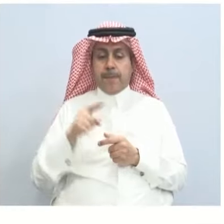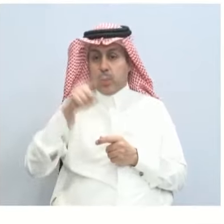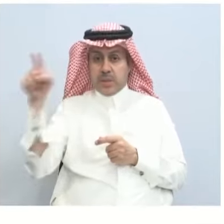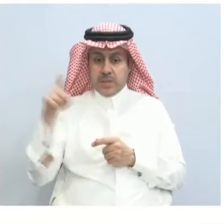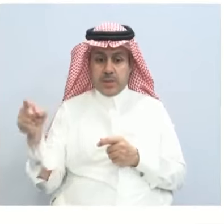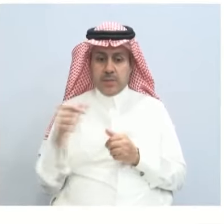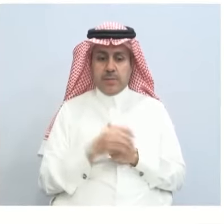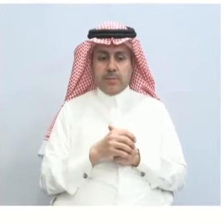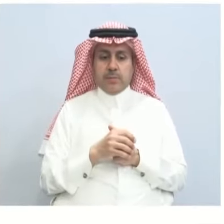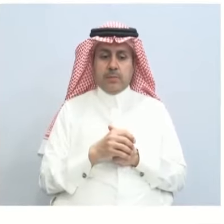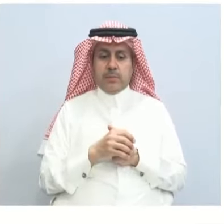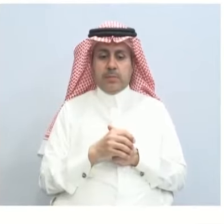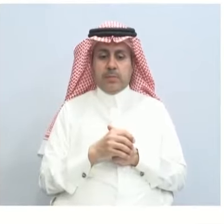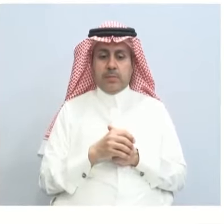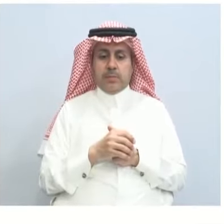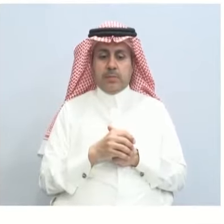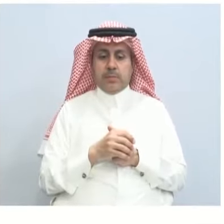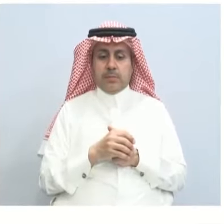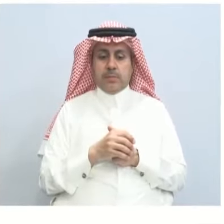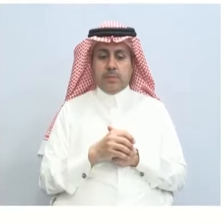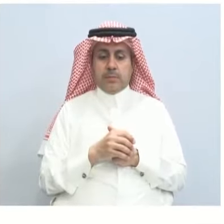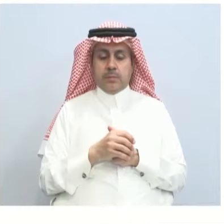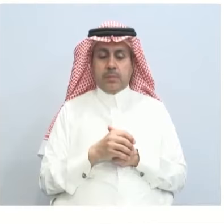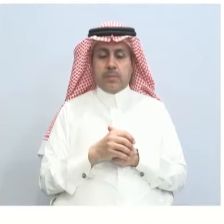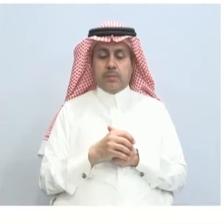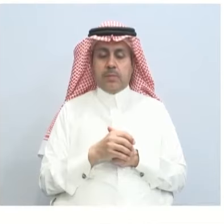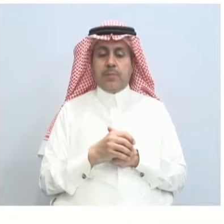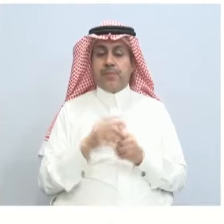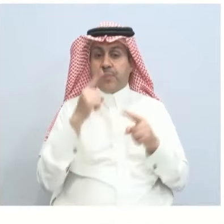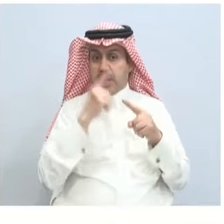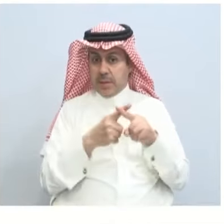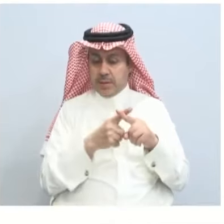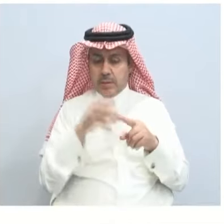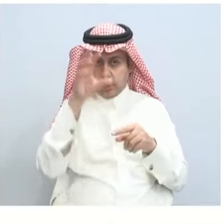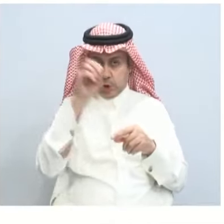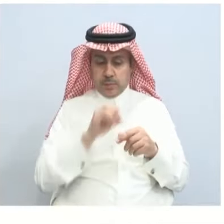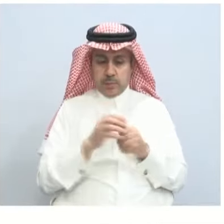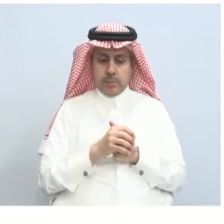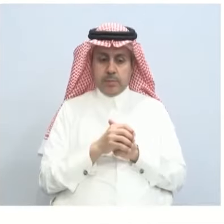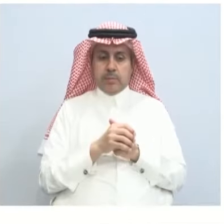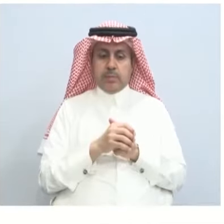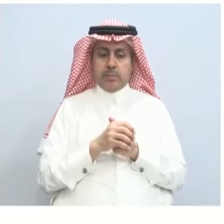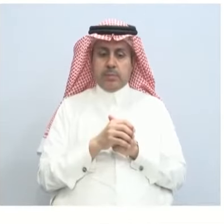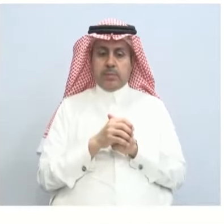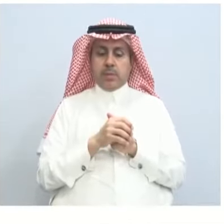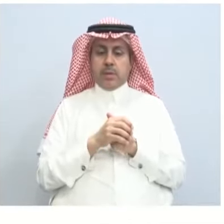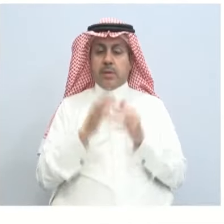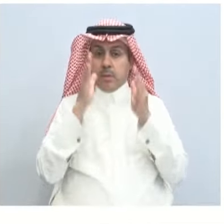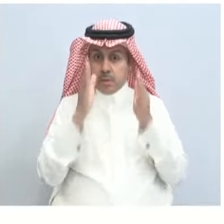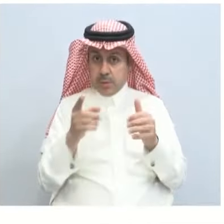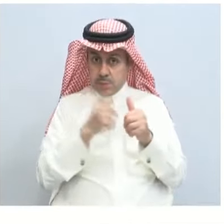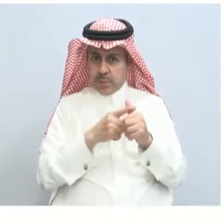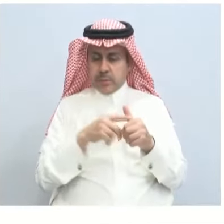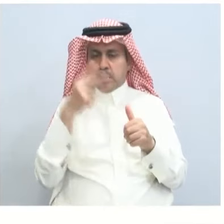بهذه الصوره الان نزل الاكسات طبعا ممكن تبدا باي وده فيهم اما المتجه الاول او